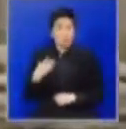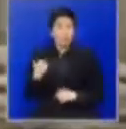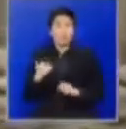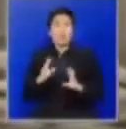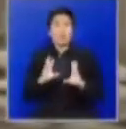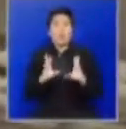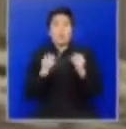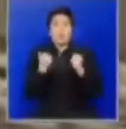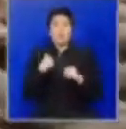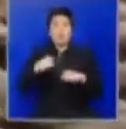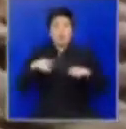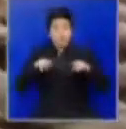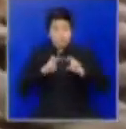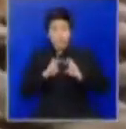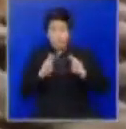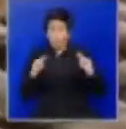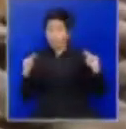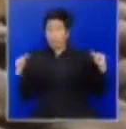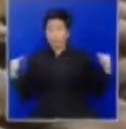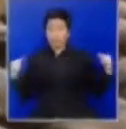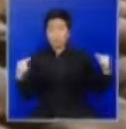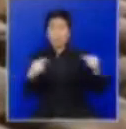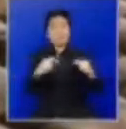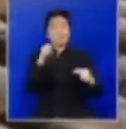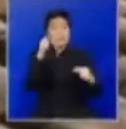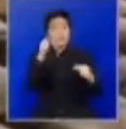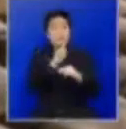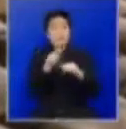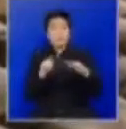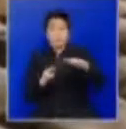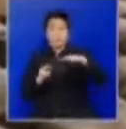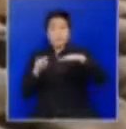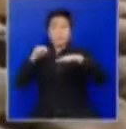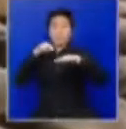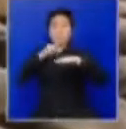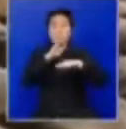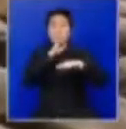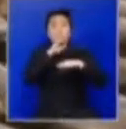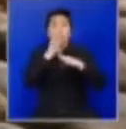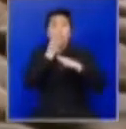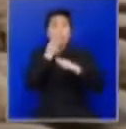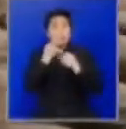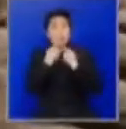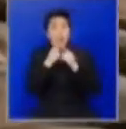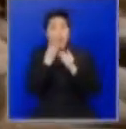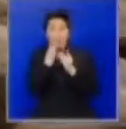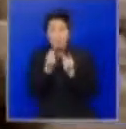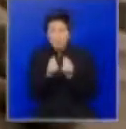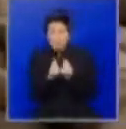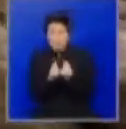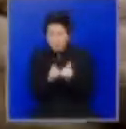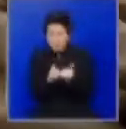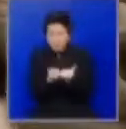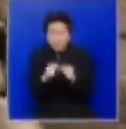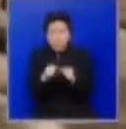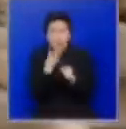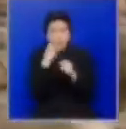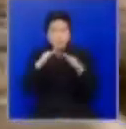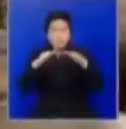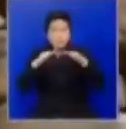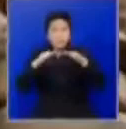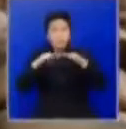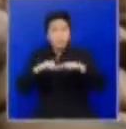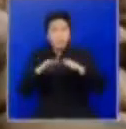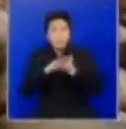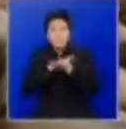นี่ฮะตรวจรอบนอกก็ไม่เจออะไรแต่ว่าถ้าโกดังไหนก็ตามแต่ถ้าข้าวมันเปื่อยยุ่ยเนี่ยกองข้าวแบ